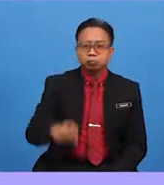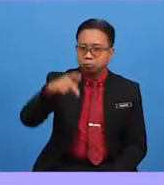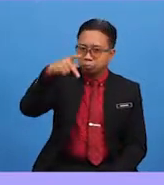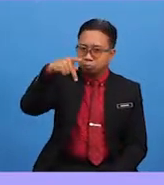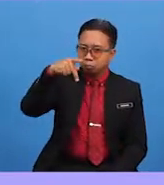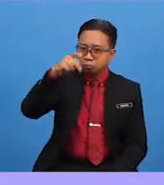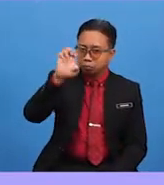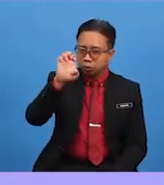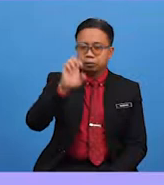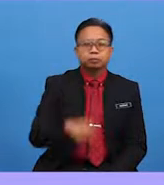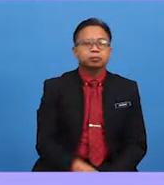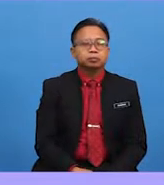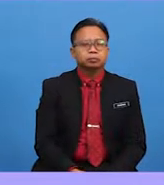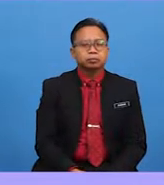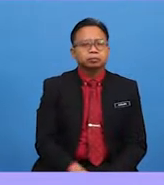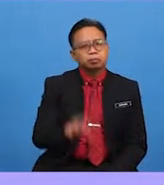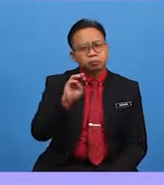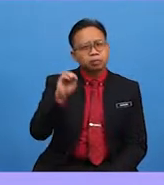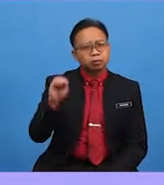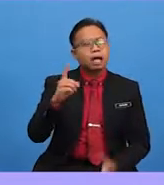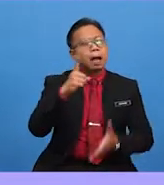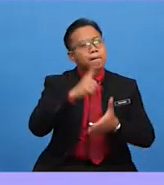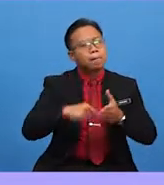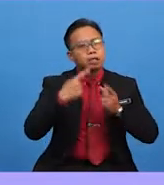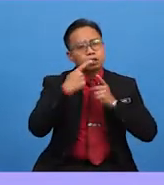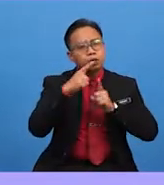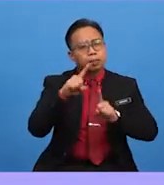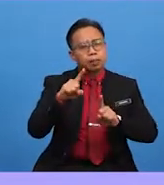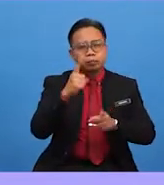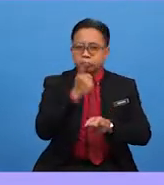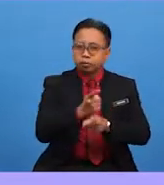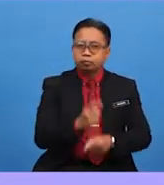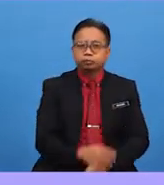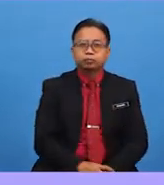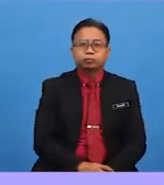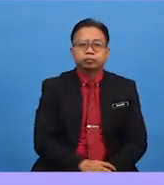Cem-dak-pe. Murid-murid, apa jawapan yang betul ya?